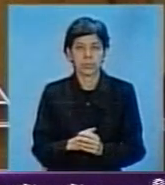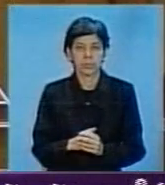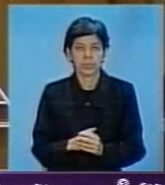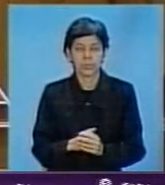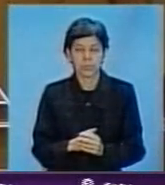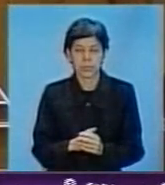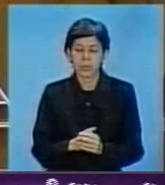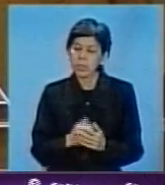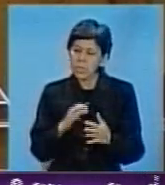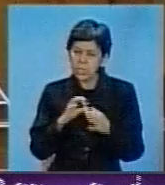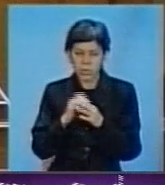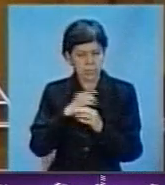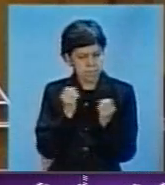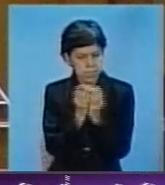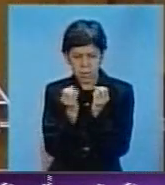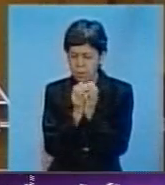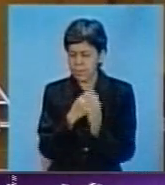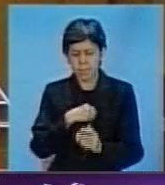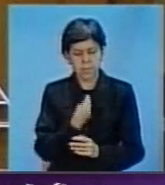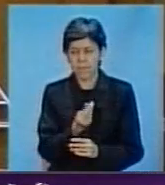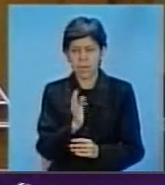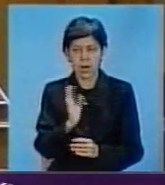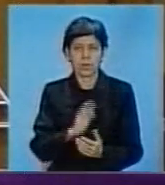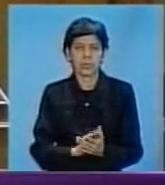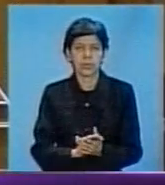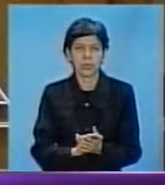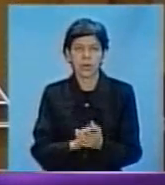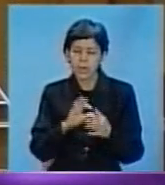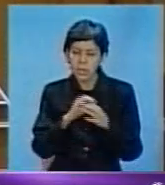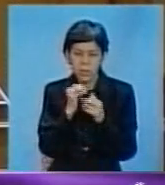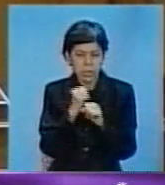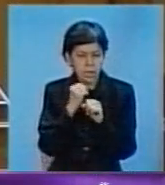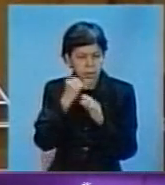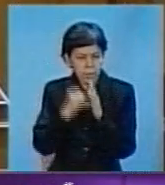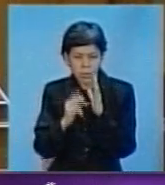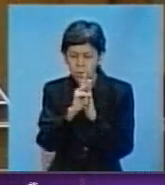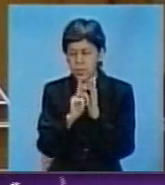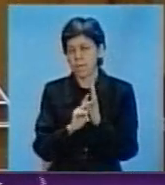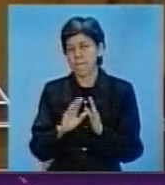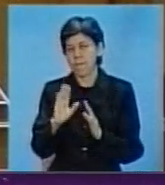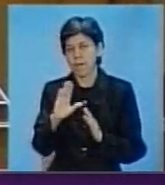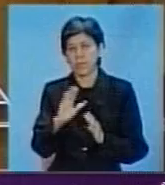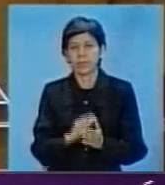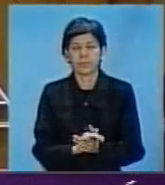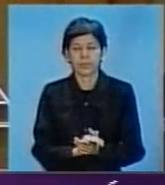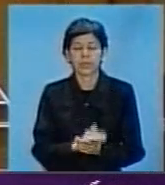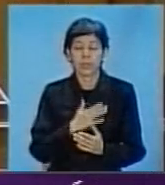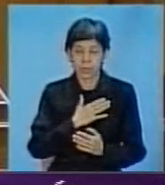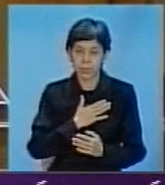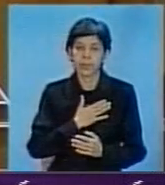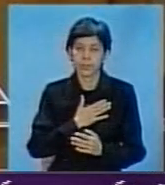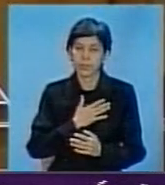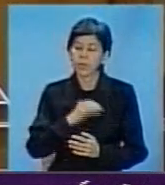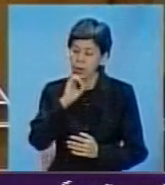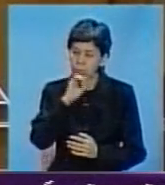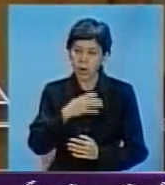นั่นหมายถึงต้องไม่มีการใช้ความรุนแรงต้องไม่มีการใช้การกระทำที่ผิดกฎหมายผมถึงย้ำครับ